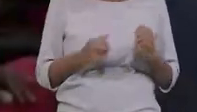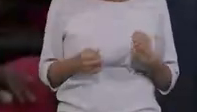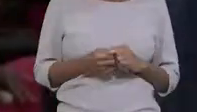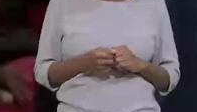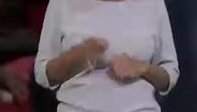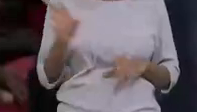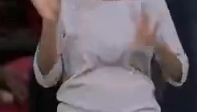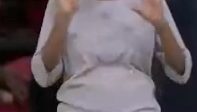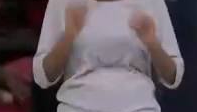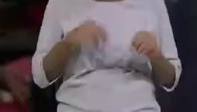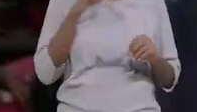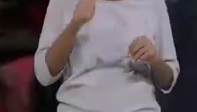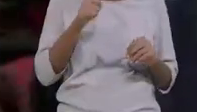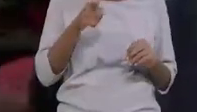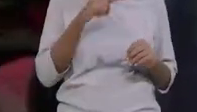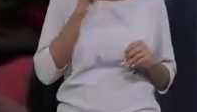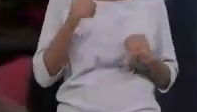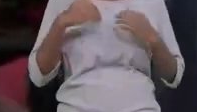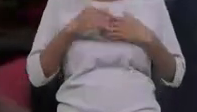les infirmités, tu n'as pas cela.